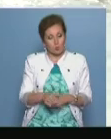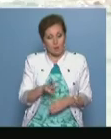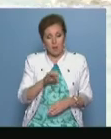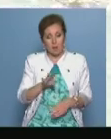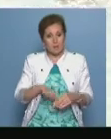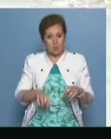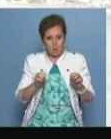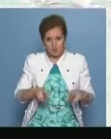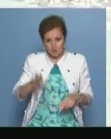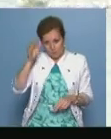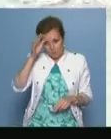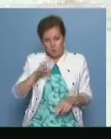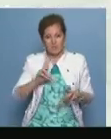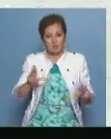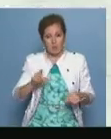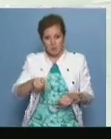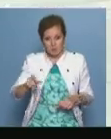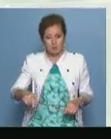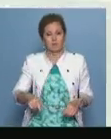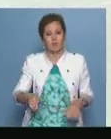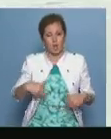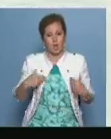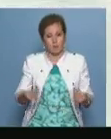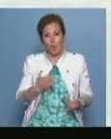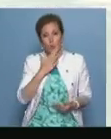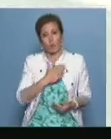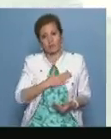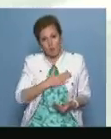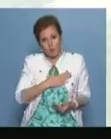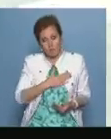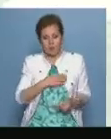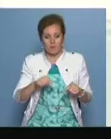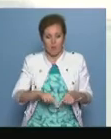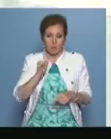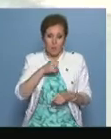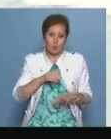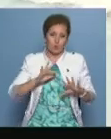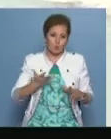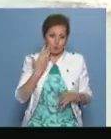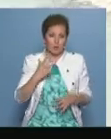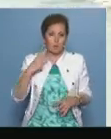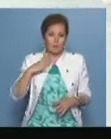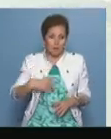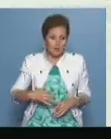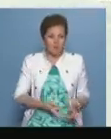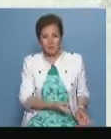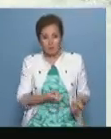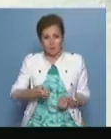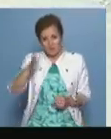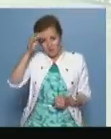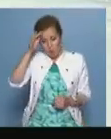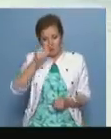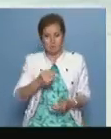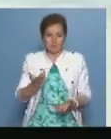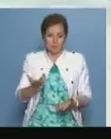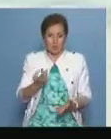воде спасатели рекомендуют и любителям прокатиться на катамаране и серфинге. В этом году случаи, когда приходилось вытаскивать из воды тонущих